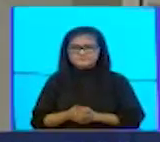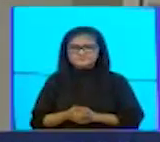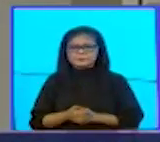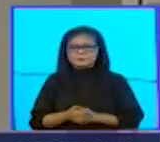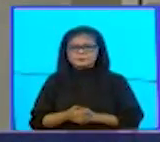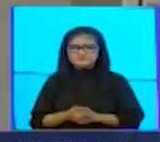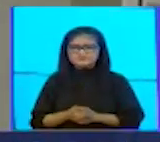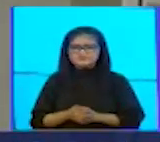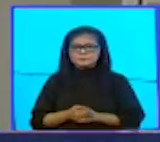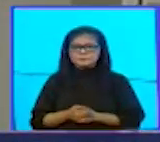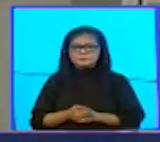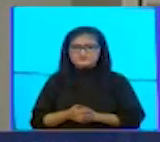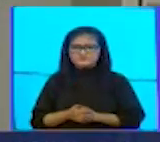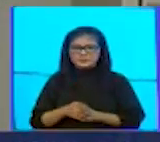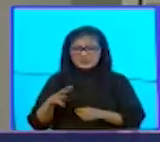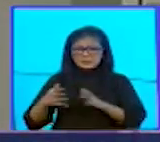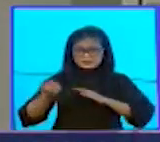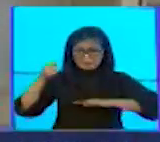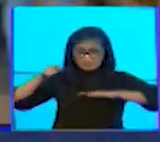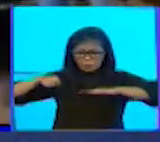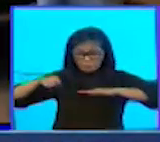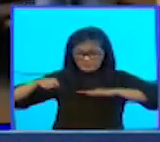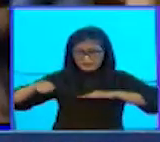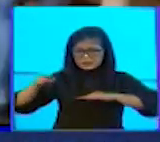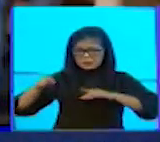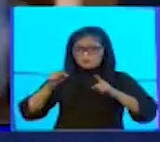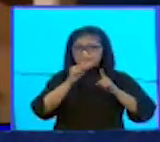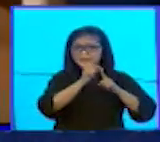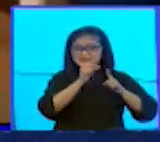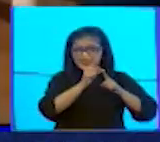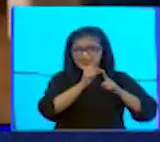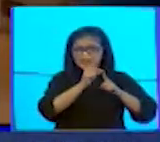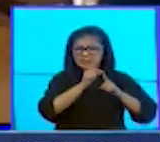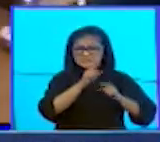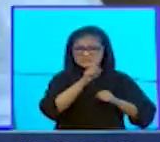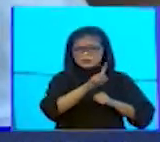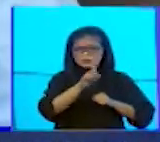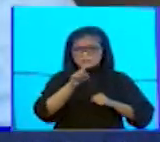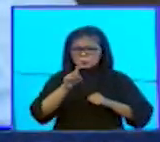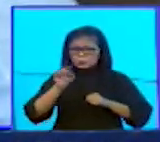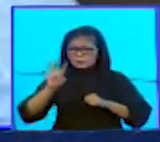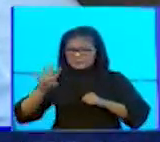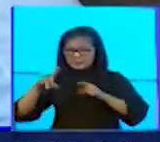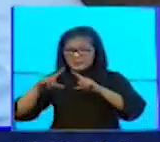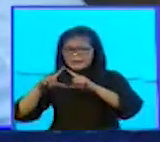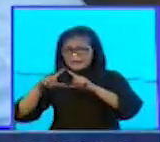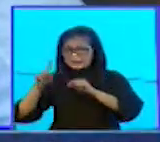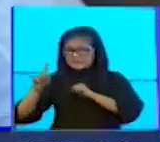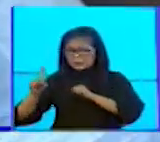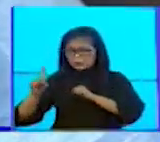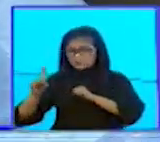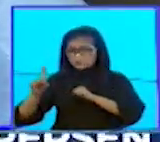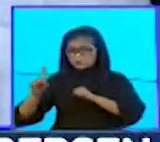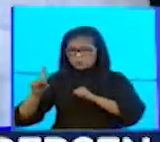kepada yang bersangkutan dikenakan pasal 114 ayat 1 sub